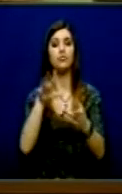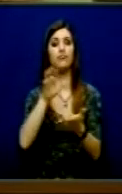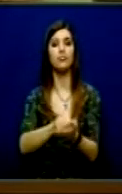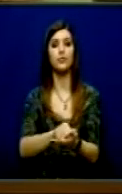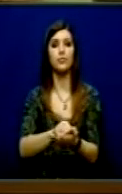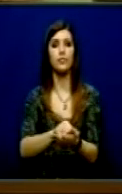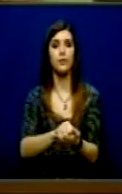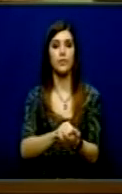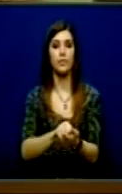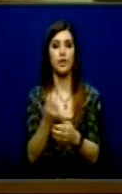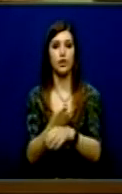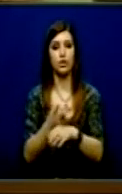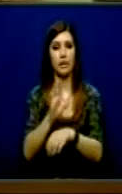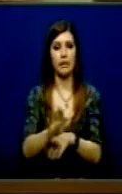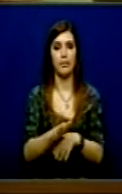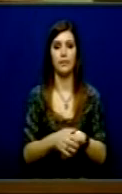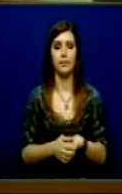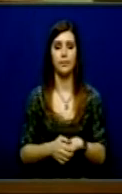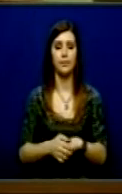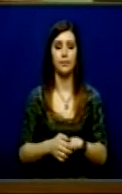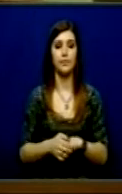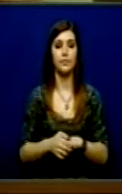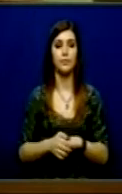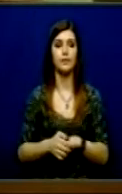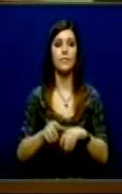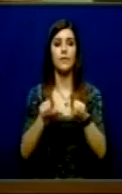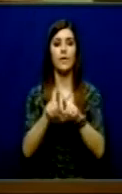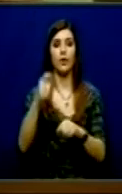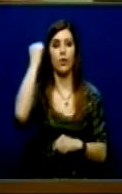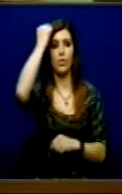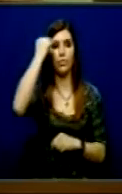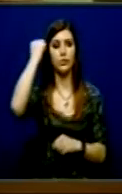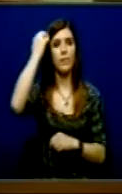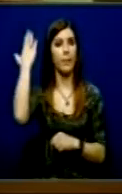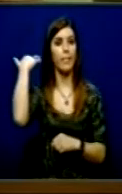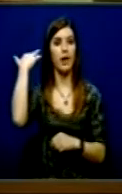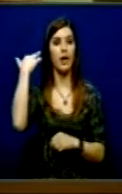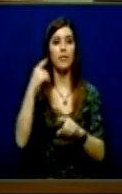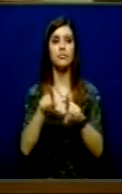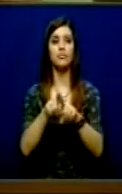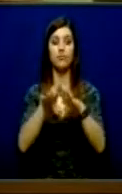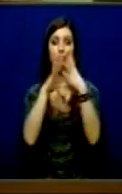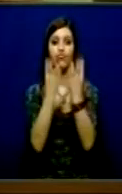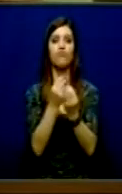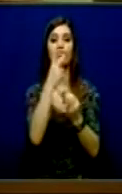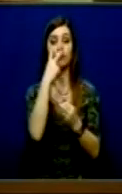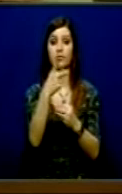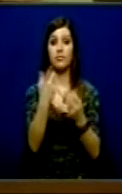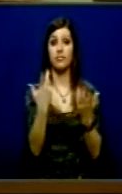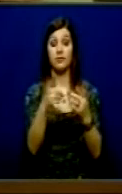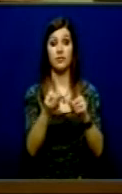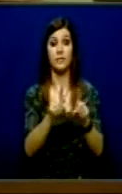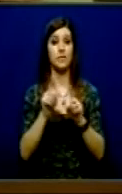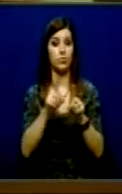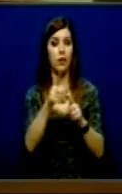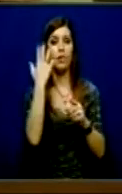të shtetit Kosovës. Kosova në ish Federatën Jugoslave kishte ta statusin e njësisë federale si krahinë autonome brenda të gjitha